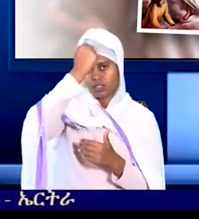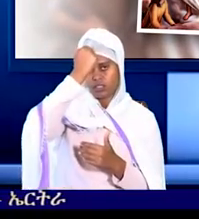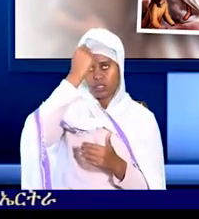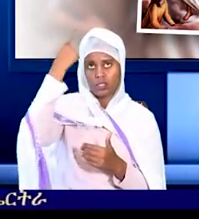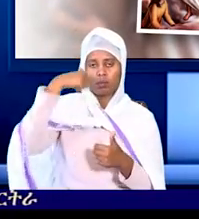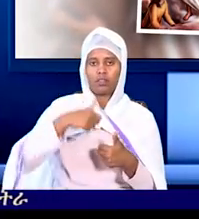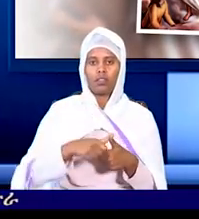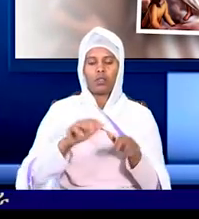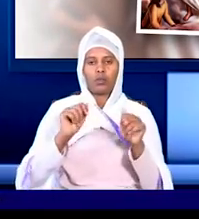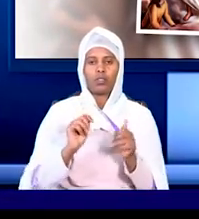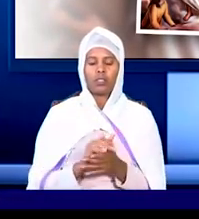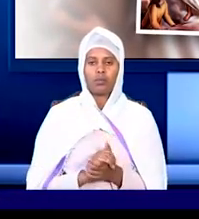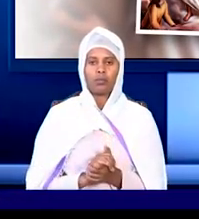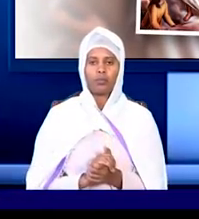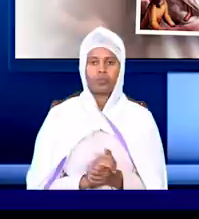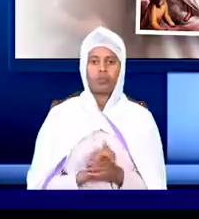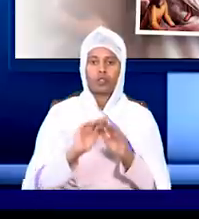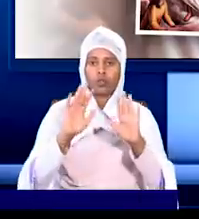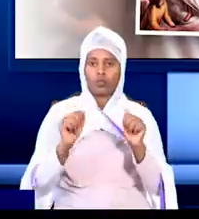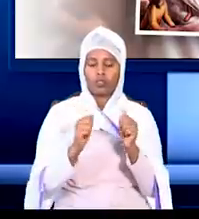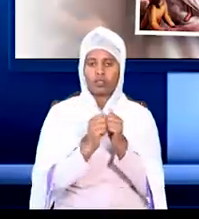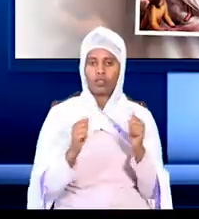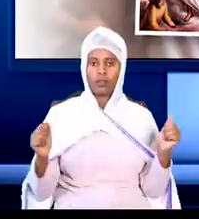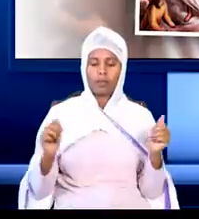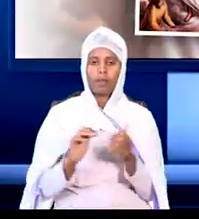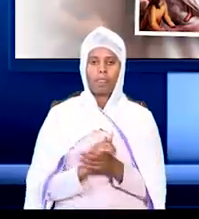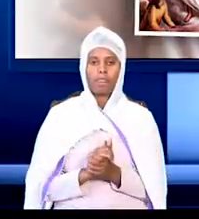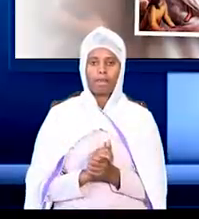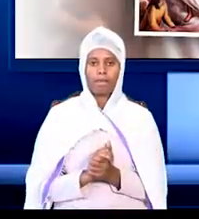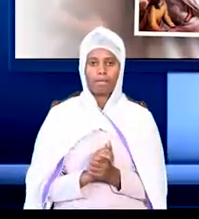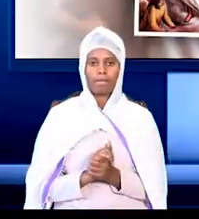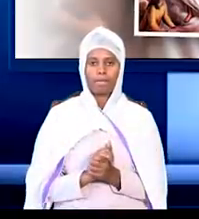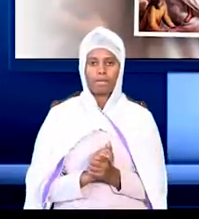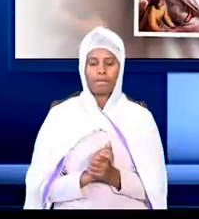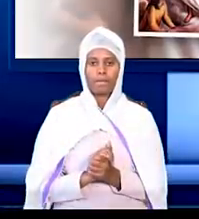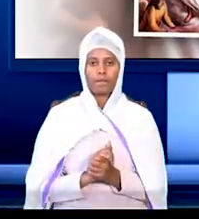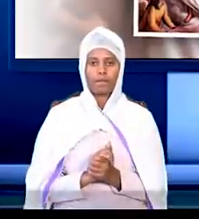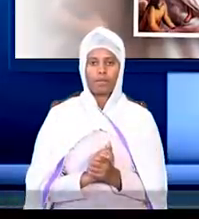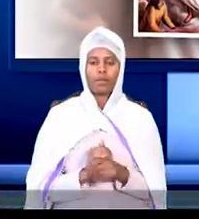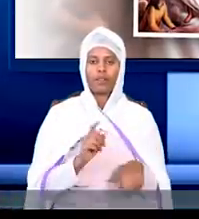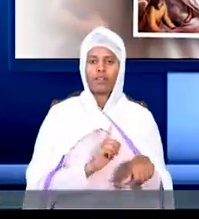ኣብ መንግስቲ ሰማያት ክዝከረና ቅዱስ ፍቓዱ ይኹነልና ይኹን እምበር